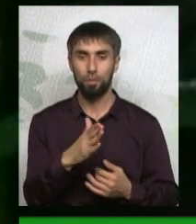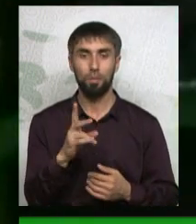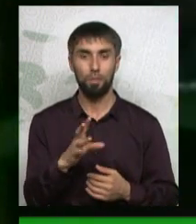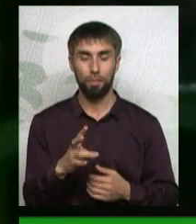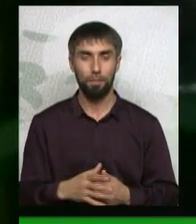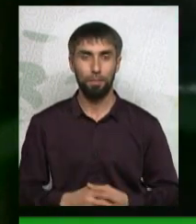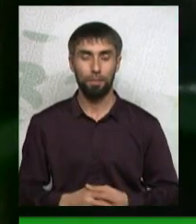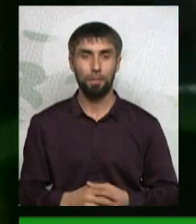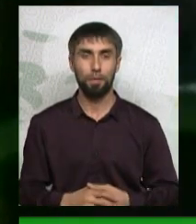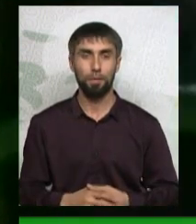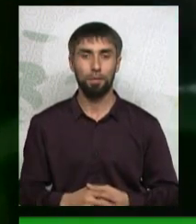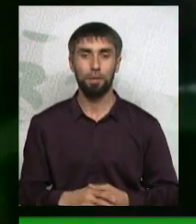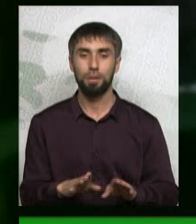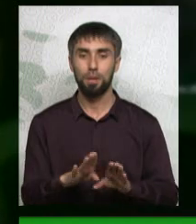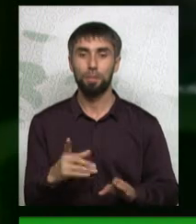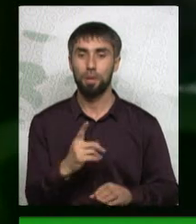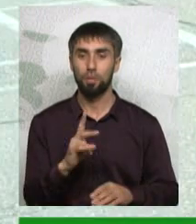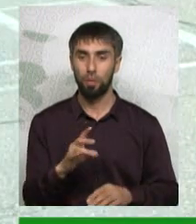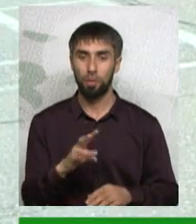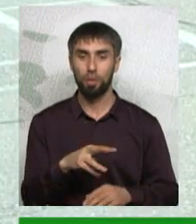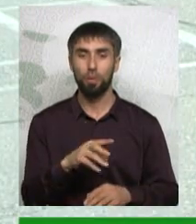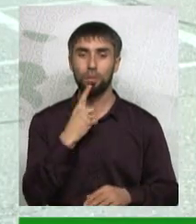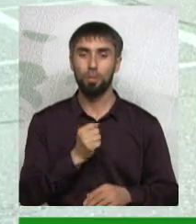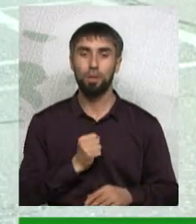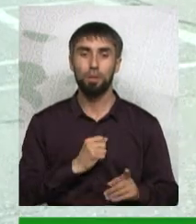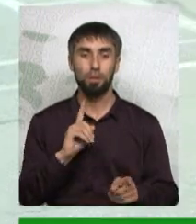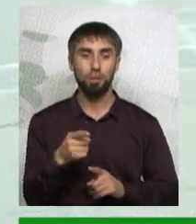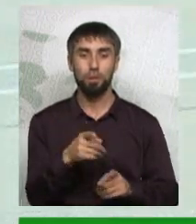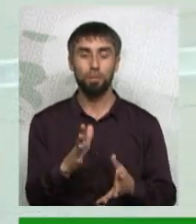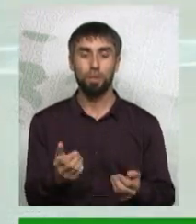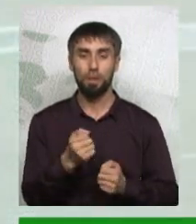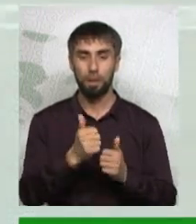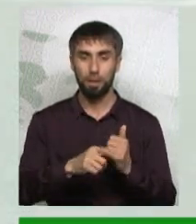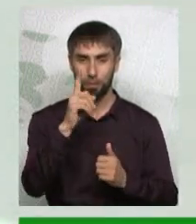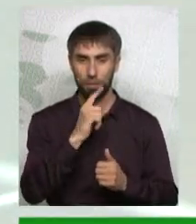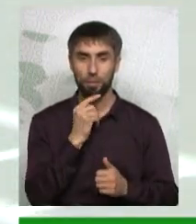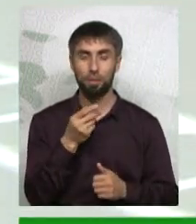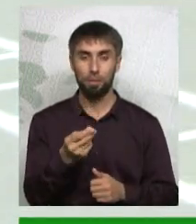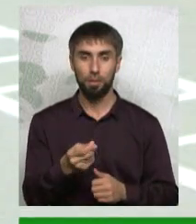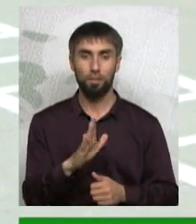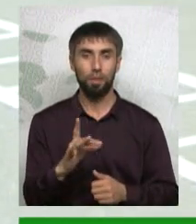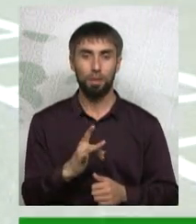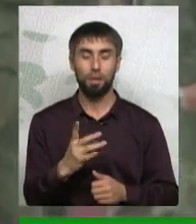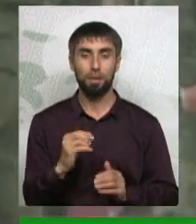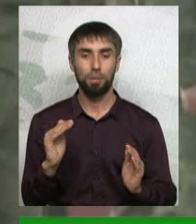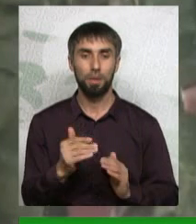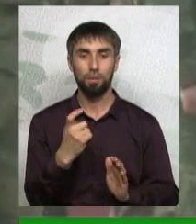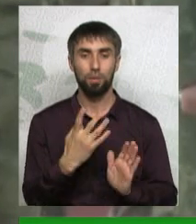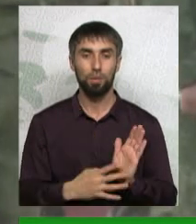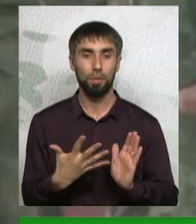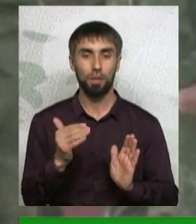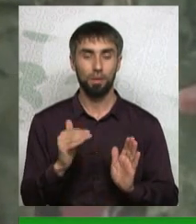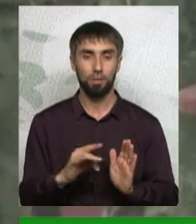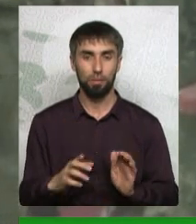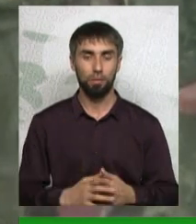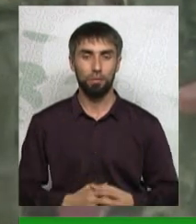ноябре. Также с 1 ноября мобилизованные граждане будут получать ежемесячное денежное довольствие в размере не менее 195